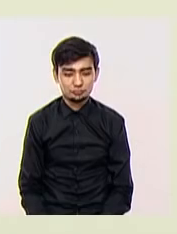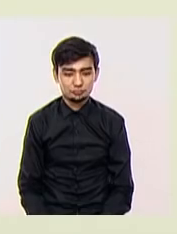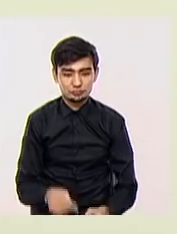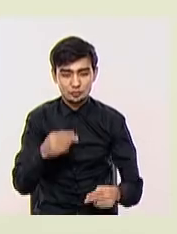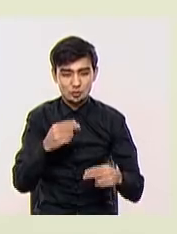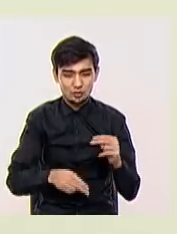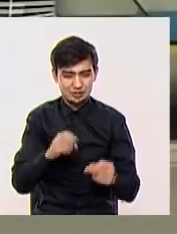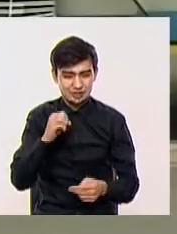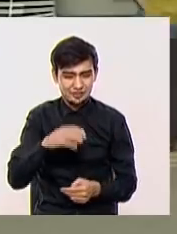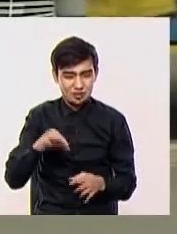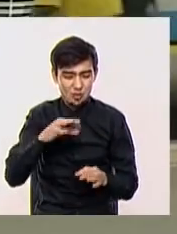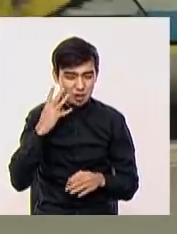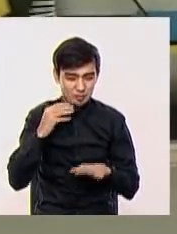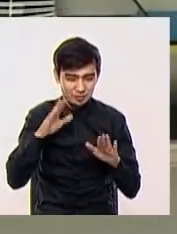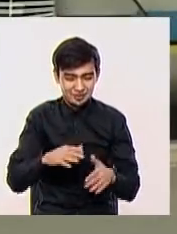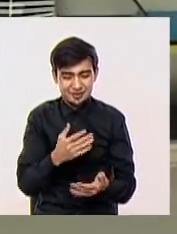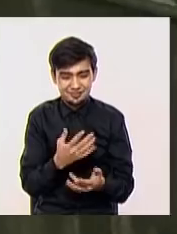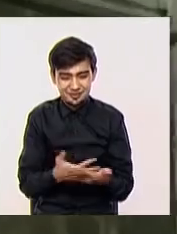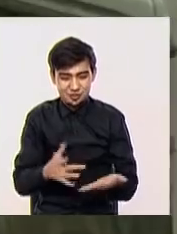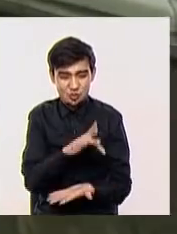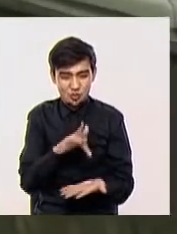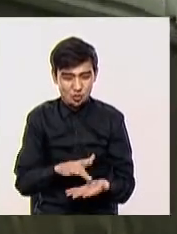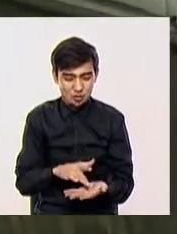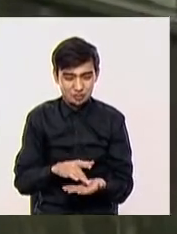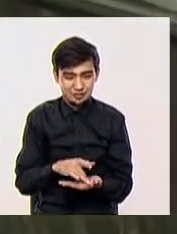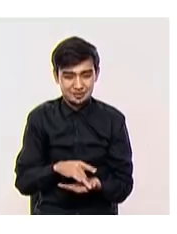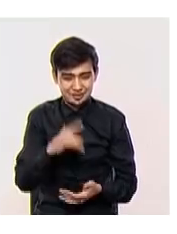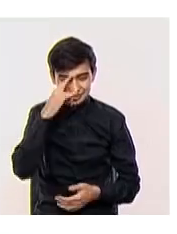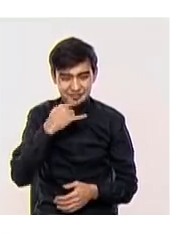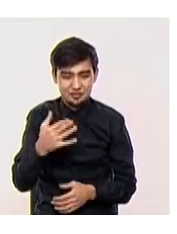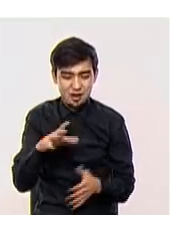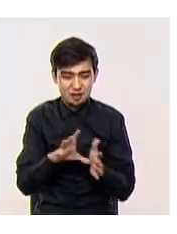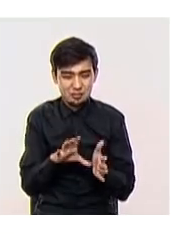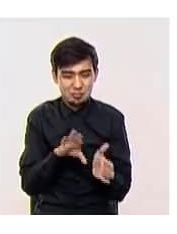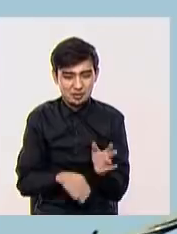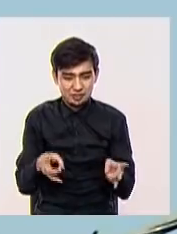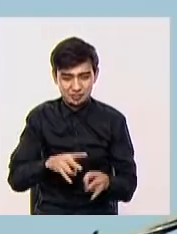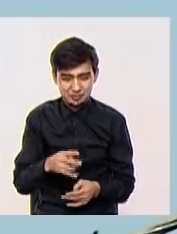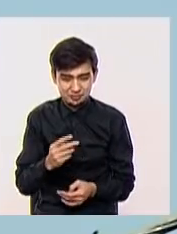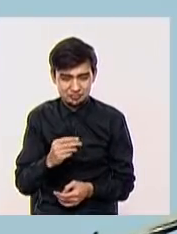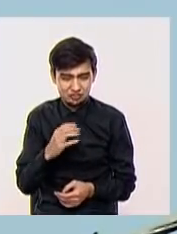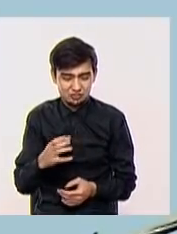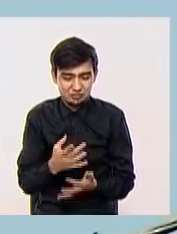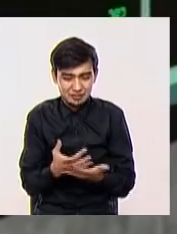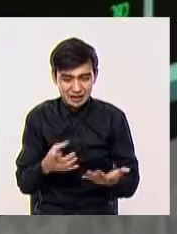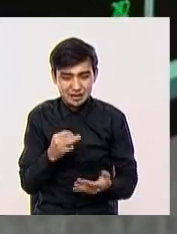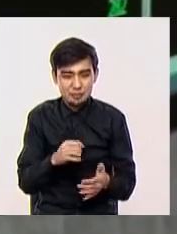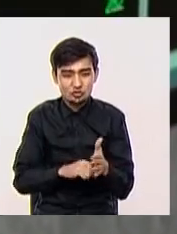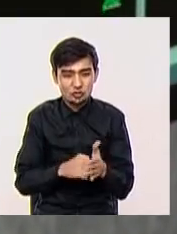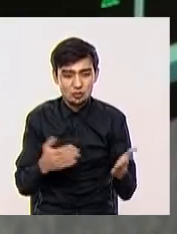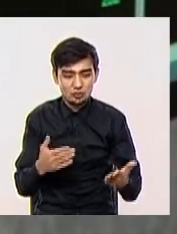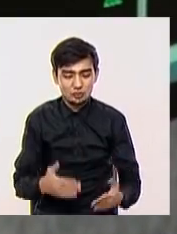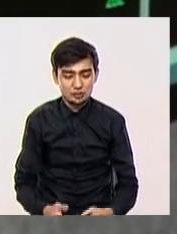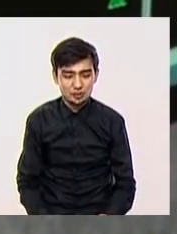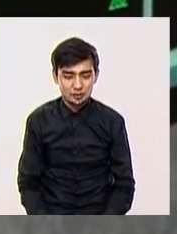Конец света. Алматы и несколько городов Казахстана частично остались без электроснабжения на несколько часов. По какой причине? Был наброс